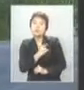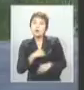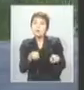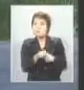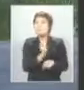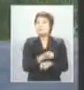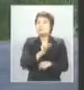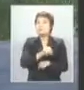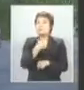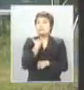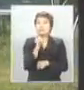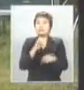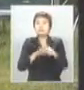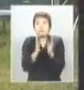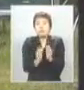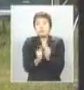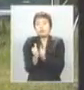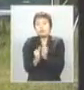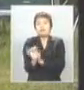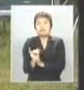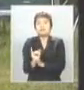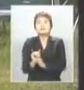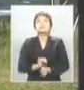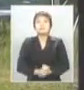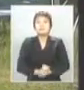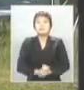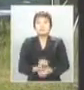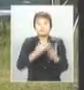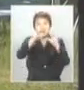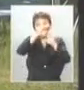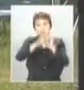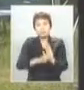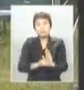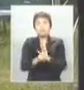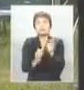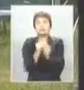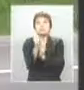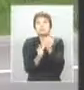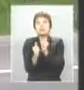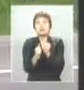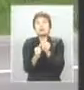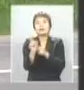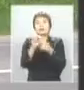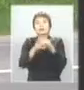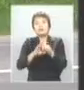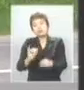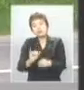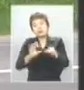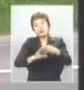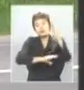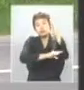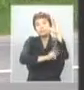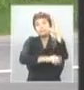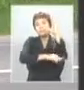เป็เพรส่นหนึ่ยัไมมคู่แข่งที่เข้มแ็พอและยังไม่มีนโยบายทจะเข้ามาแงขันและเอาชนะภาคใหญ่ของชาวใต้ได